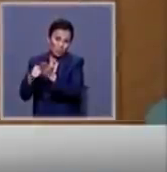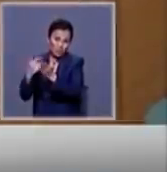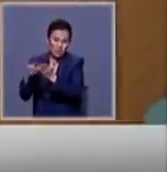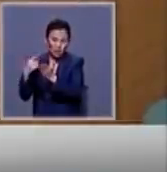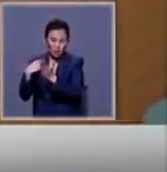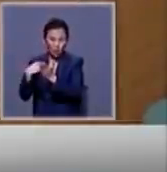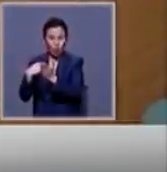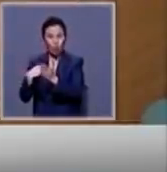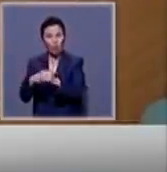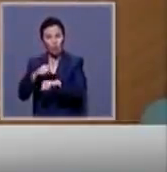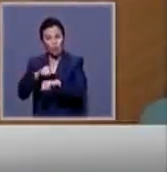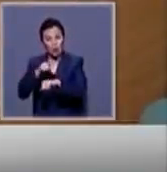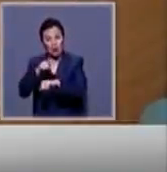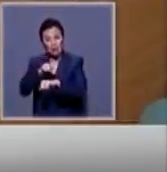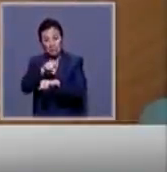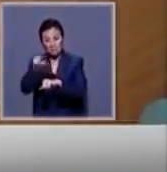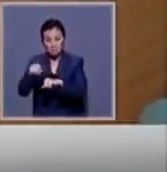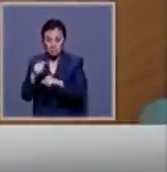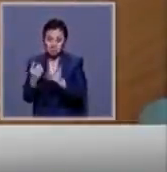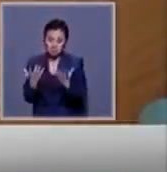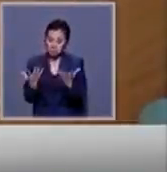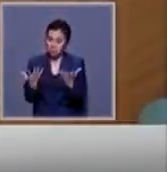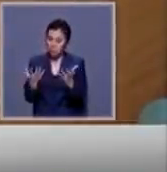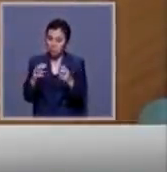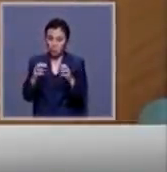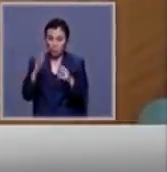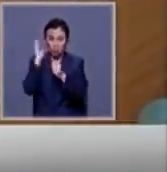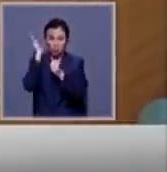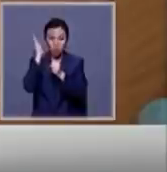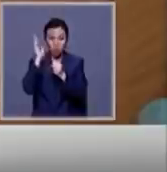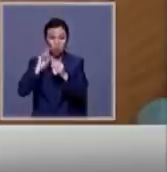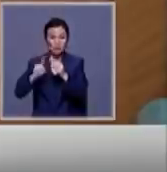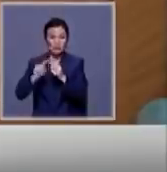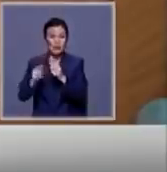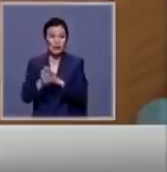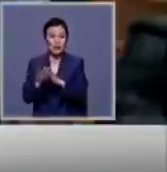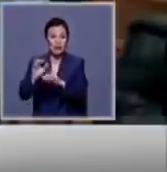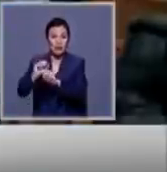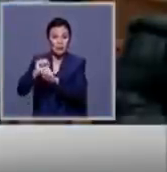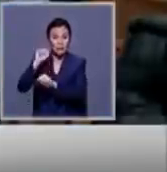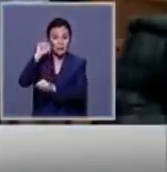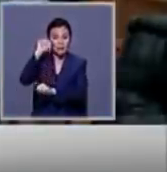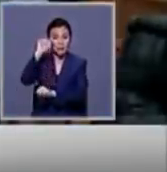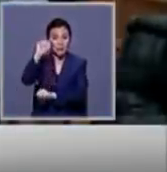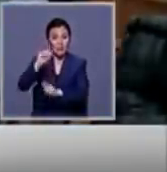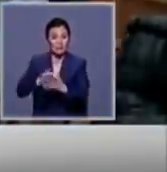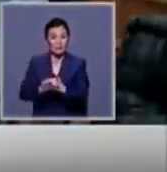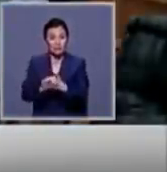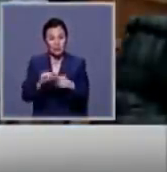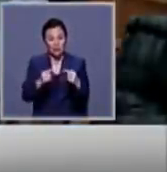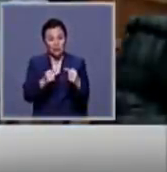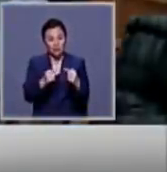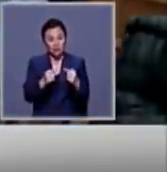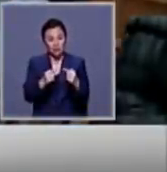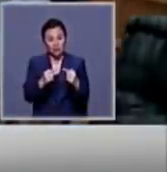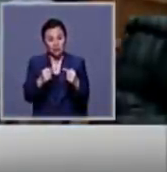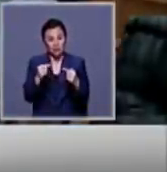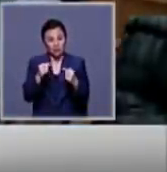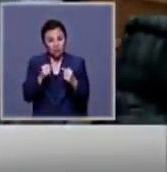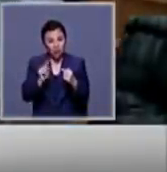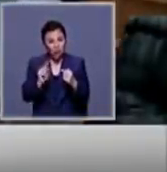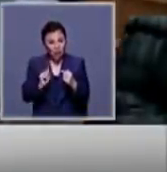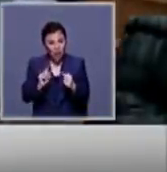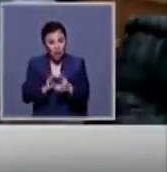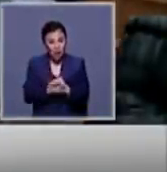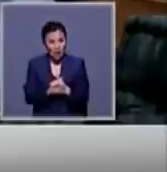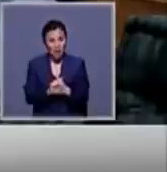ช่วงการเมืองระอุใช่ป่ะ ใช่ค่ะ กำลังหาเสียงกันหนักเลย ค่ะ แล้วใครวันนี้ประกาศจะเป็น าจจะไปต่อทางการเมืองเ